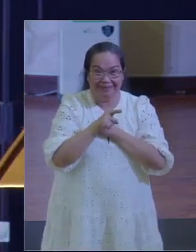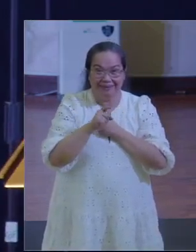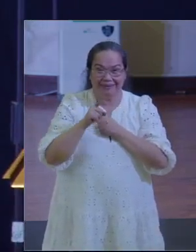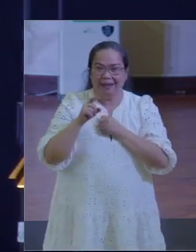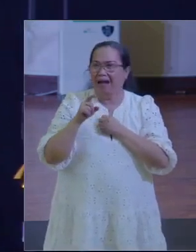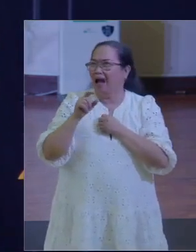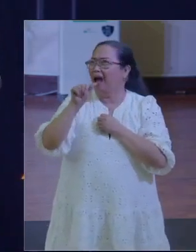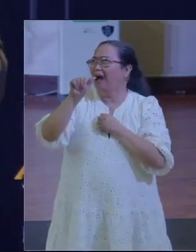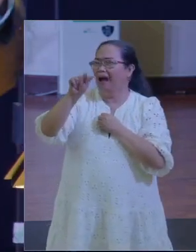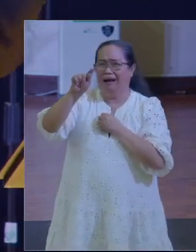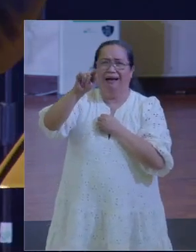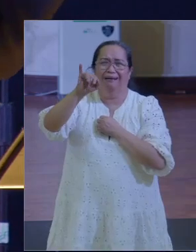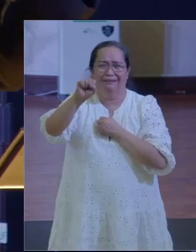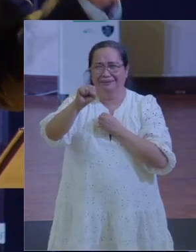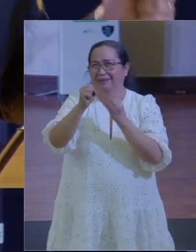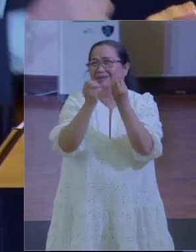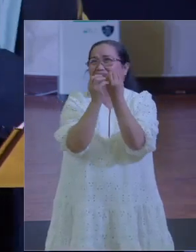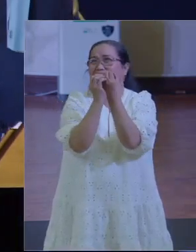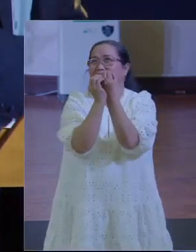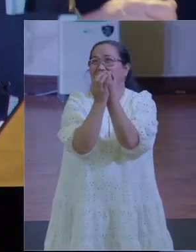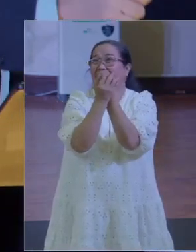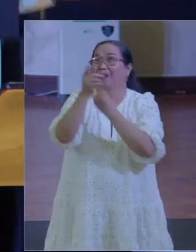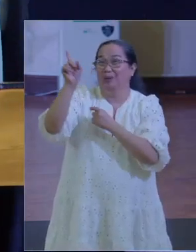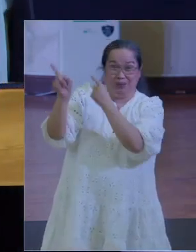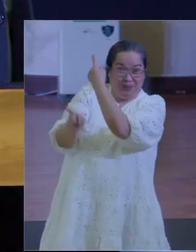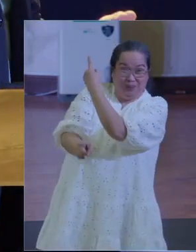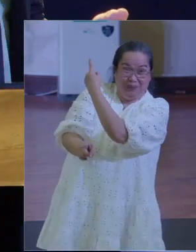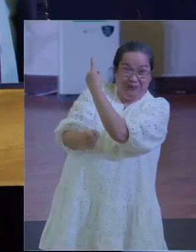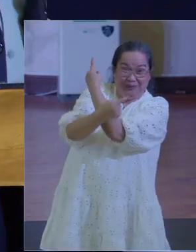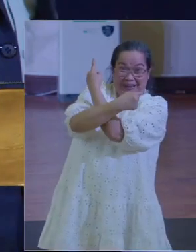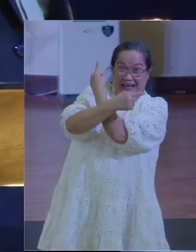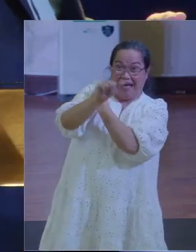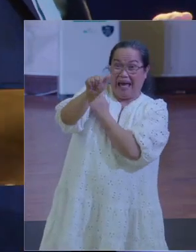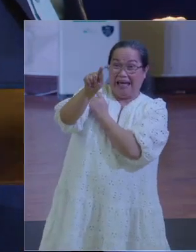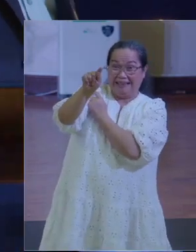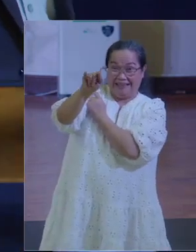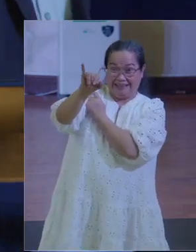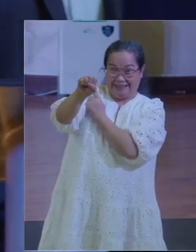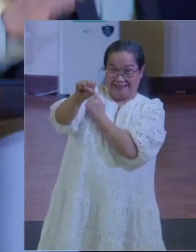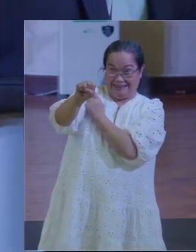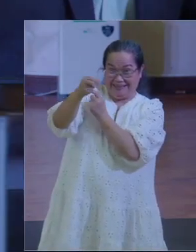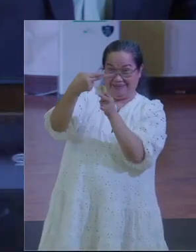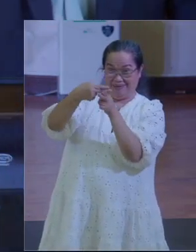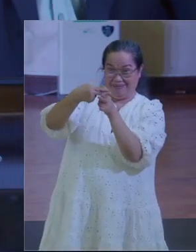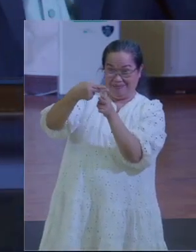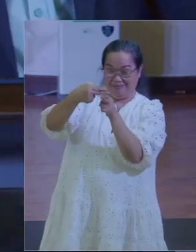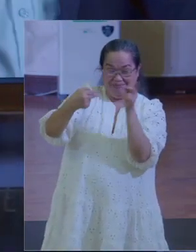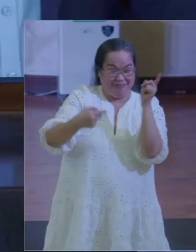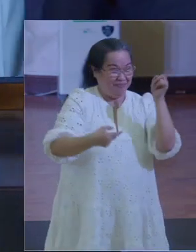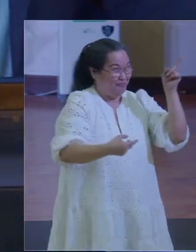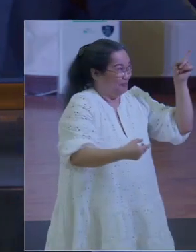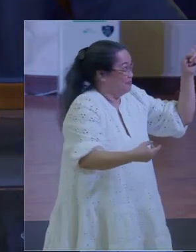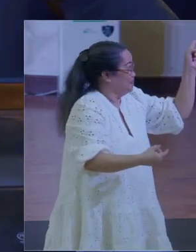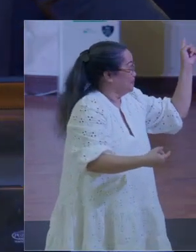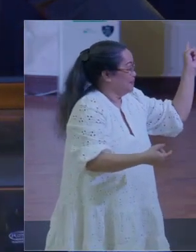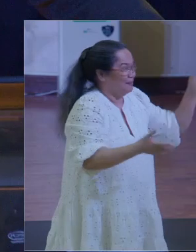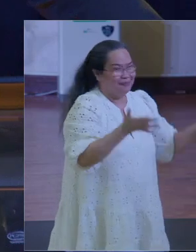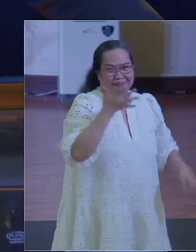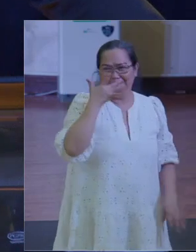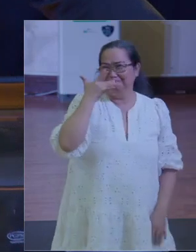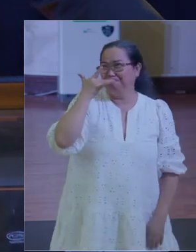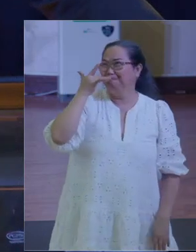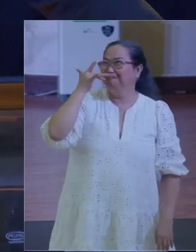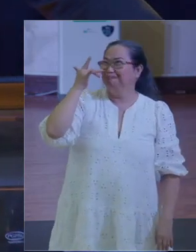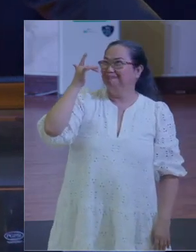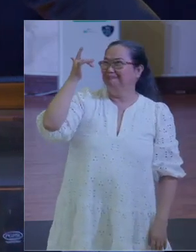atis, sapling ng atis, aking pong tinanim. At tignan niyo po, ay naku, pagkatamis-tamis po